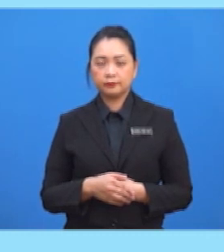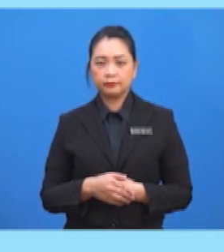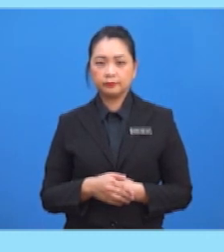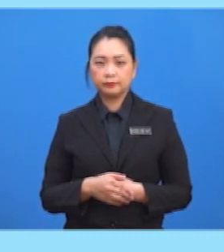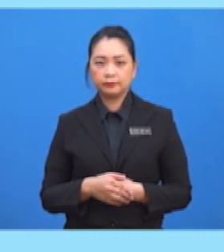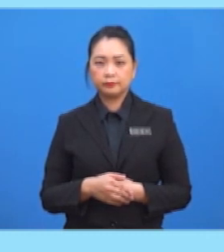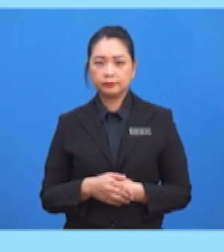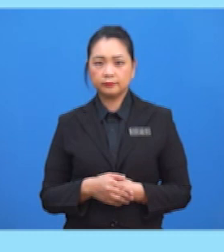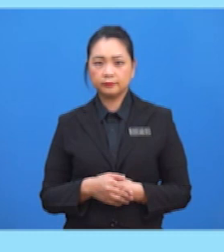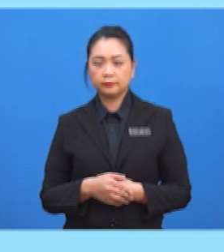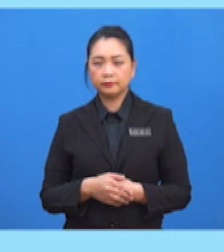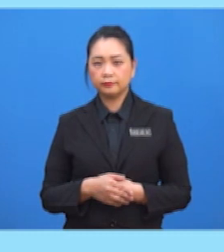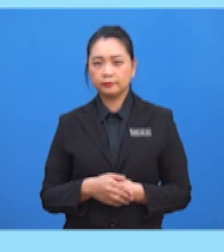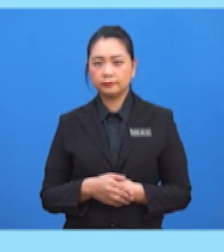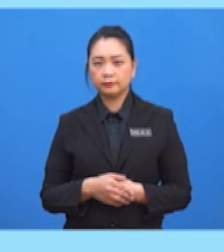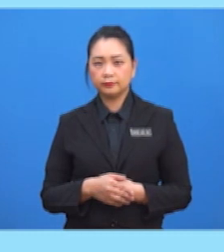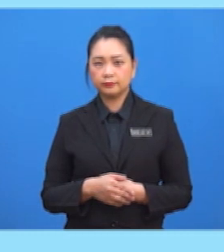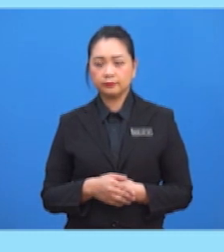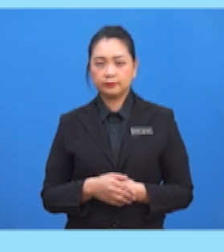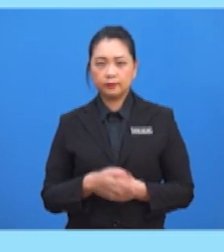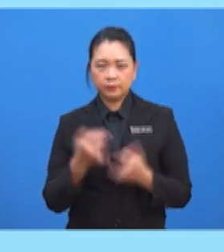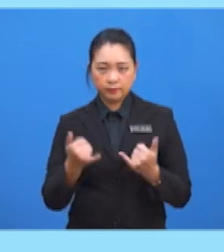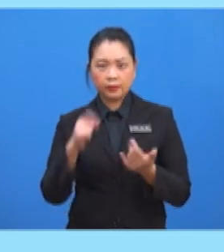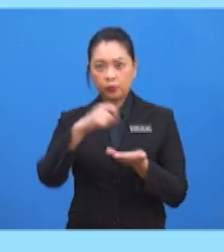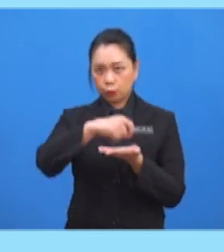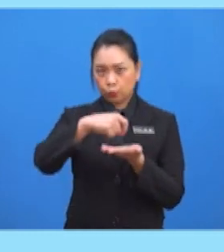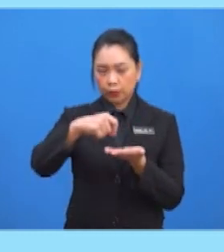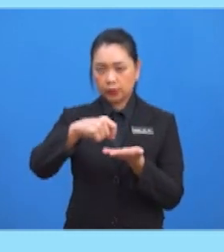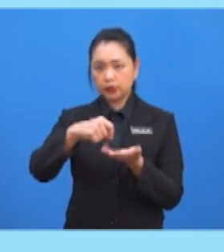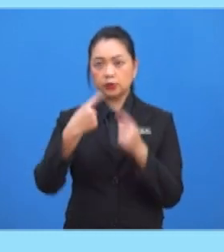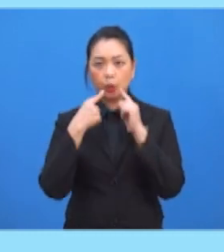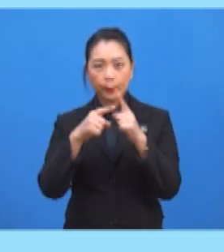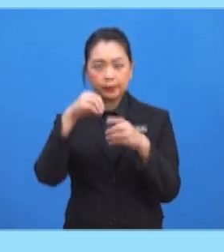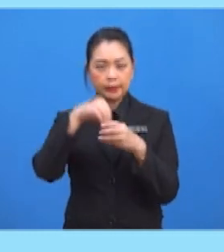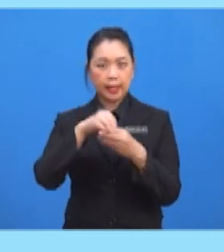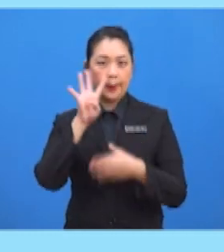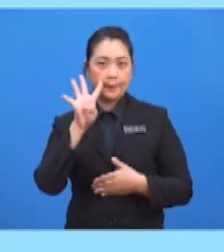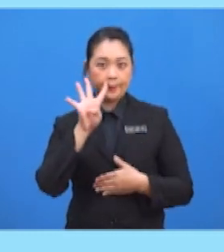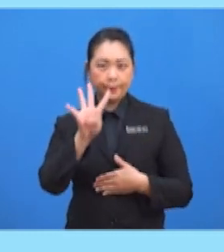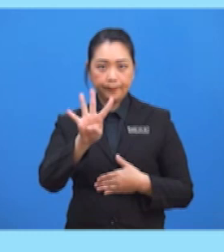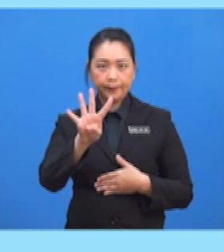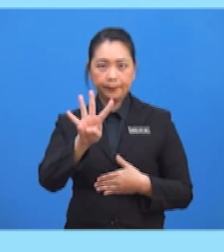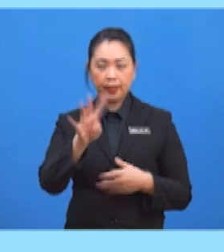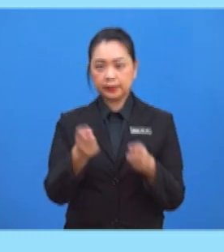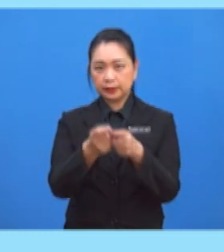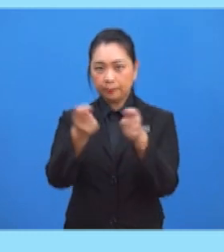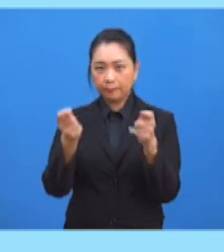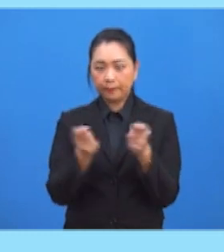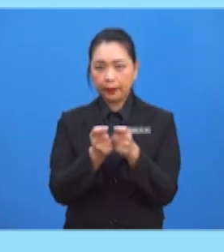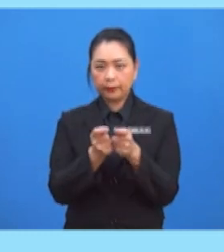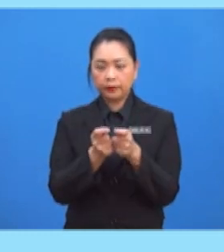28262 sifar 498 kepada 4 tempat perpuluhan. Nilai